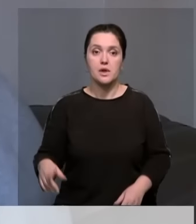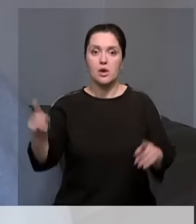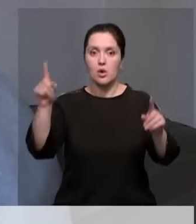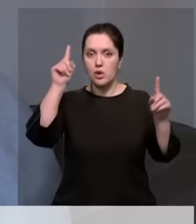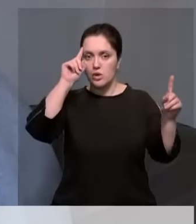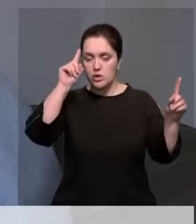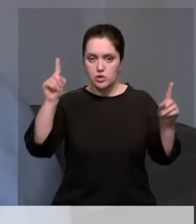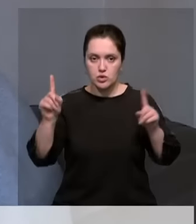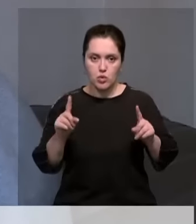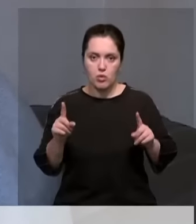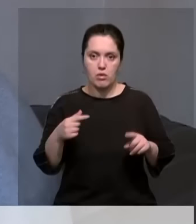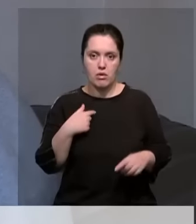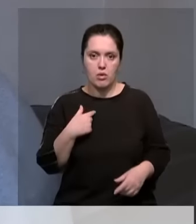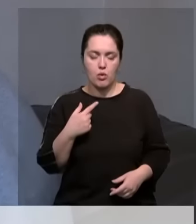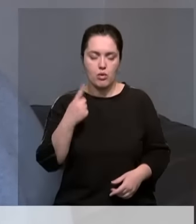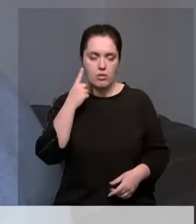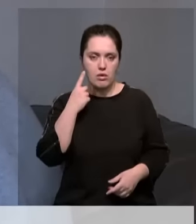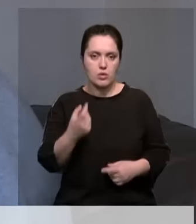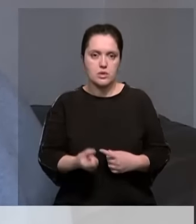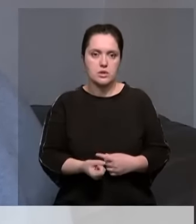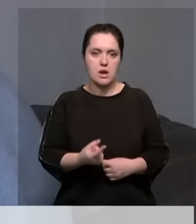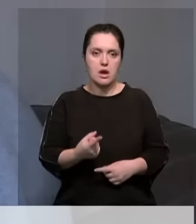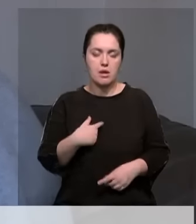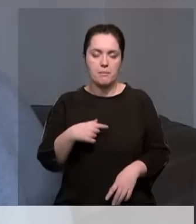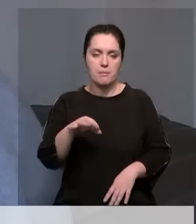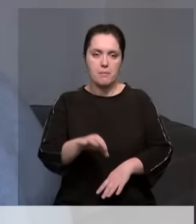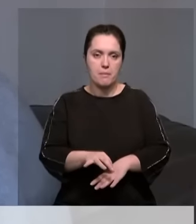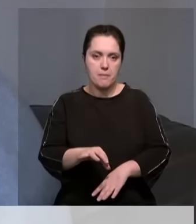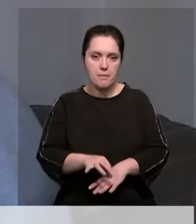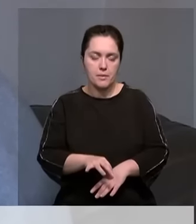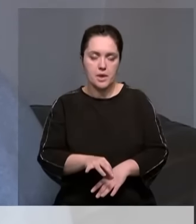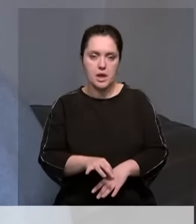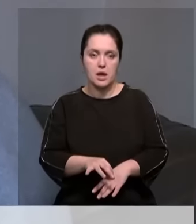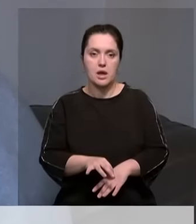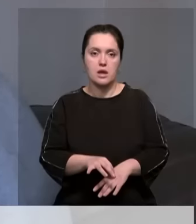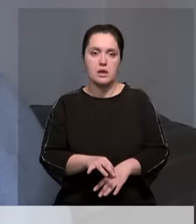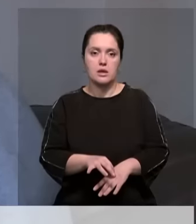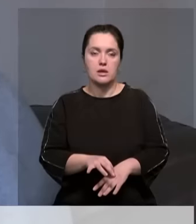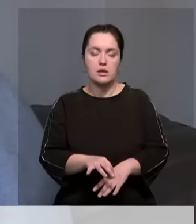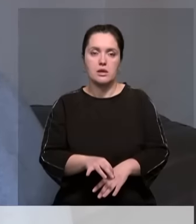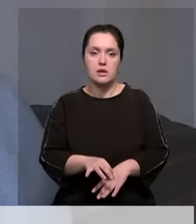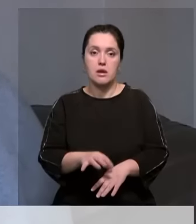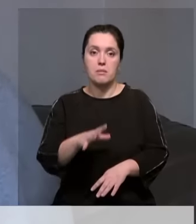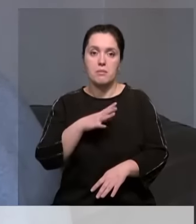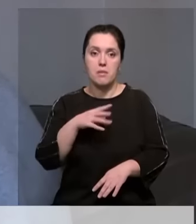конечно, когда узнала вообще полностью, притом всем это был